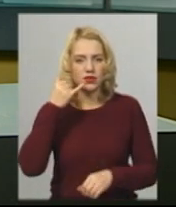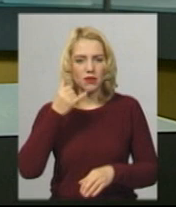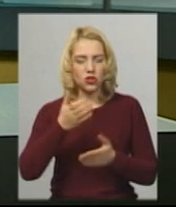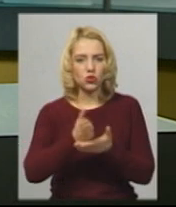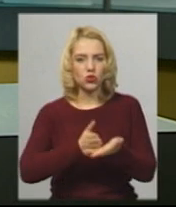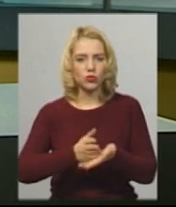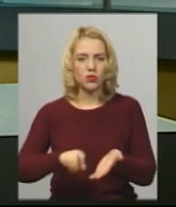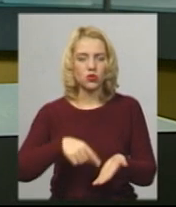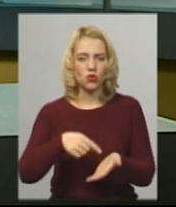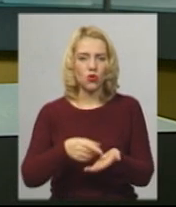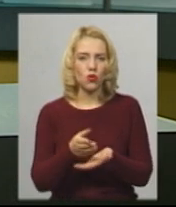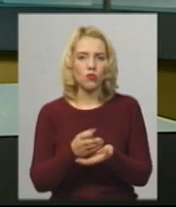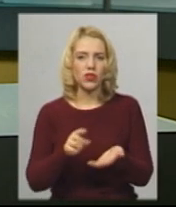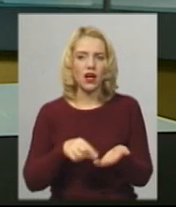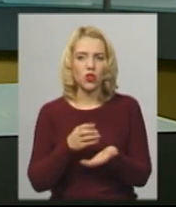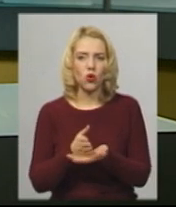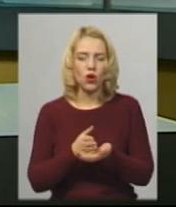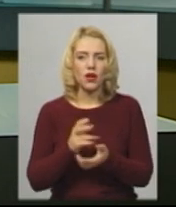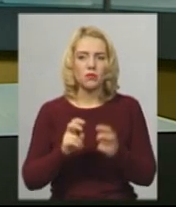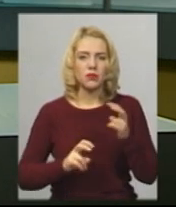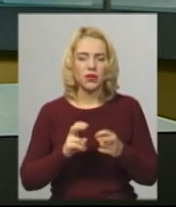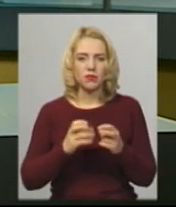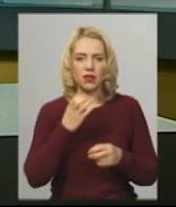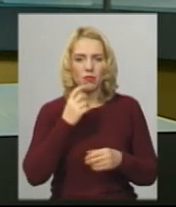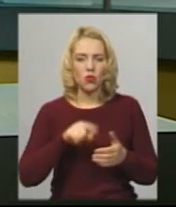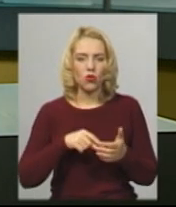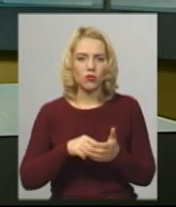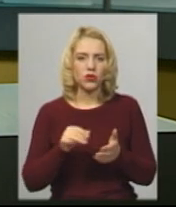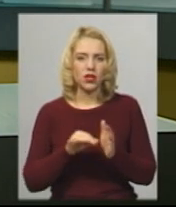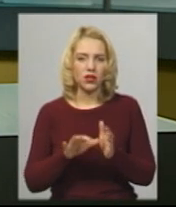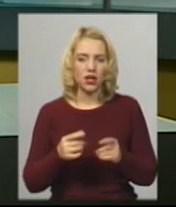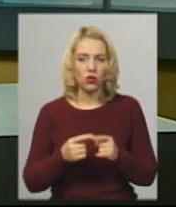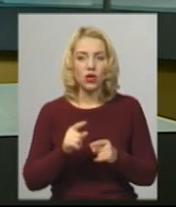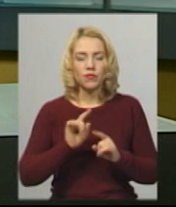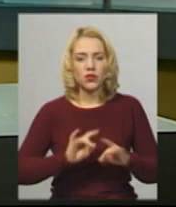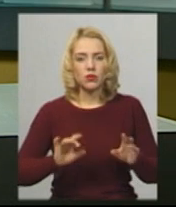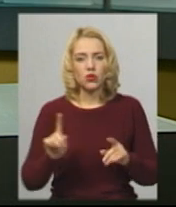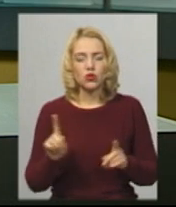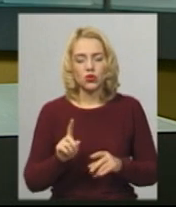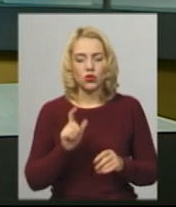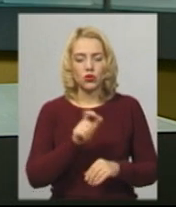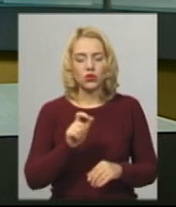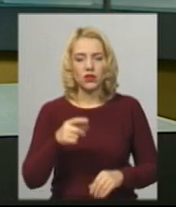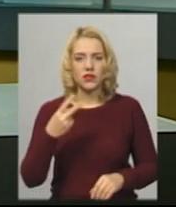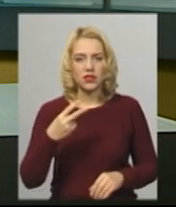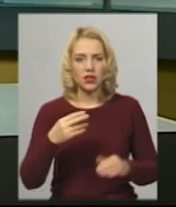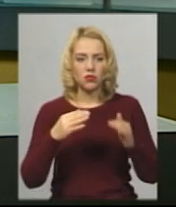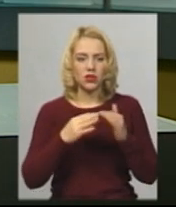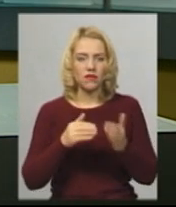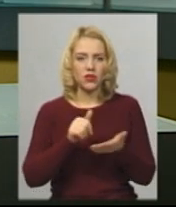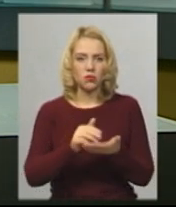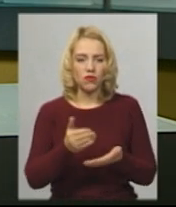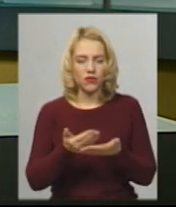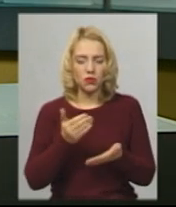міського комунального підприємства «Хмельницьтеплокомуненерго». Володимир Скалій каже, мешканці більше 20 будинків відмовилися від постачання